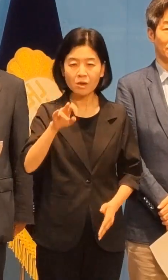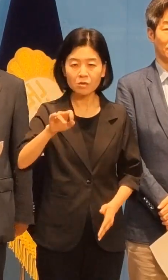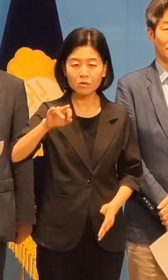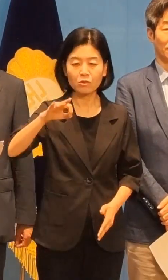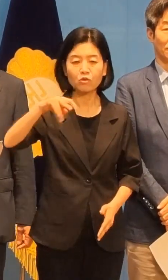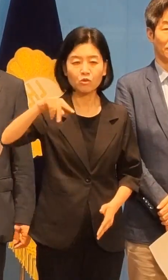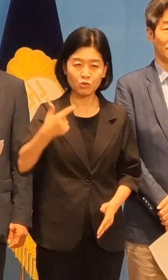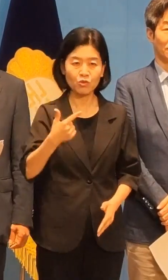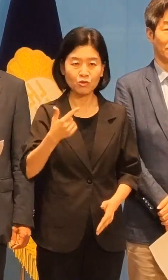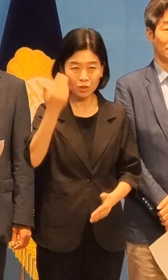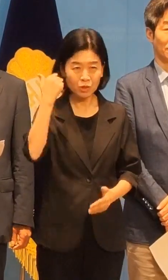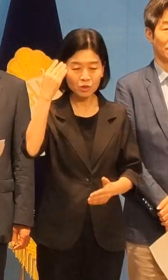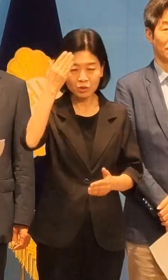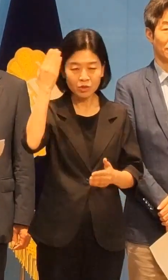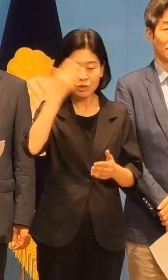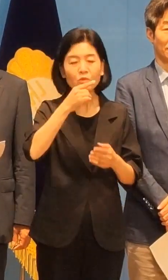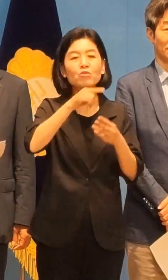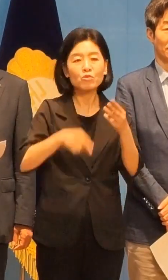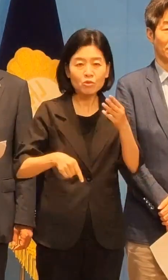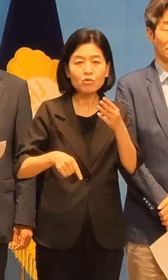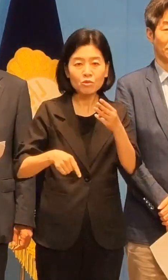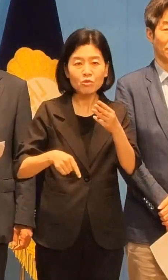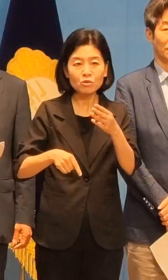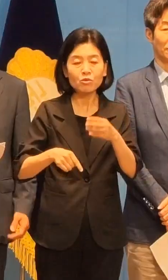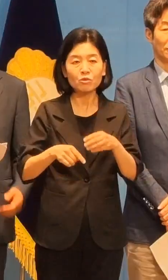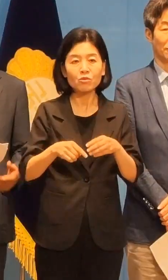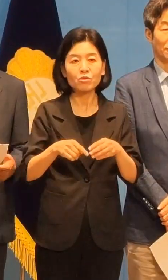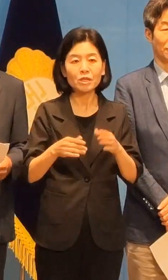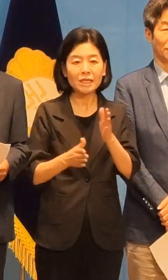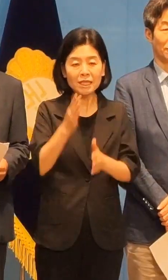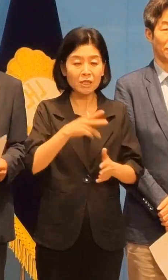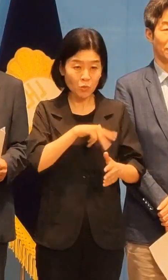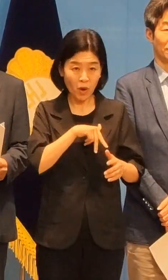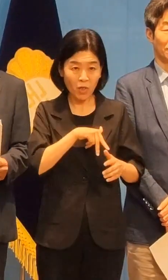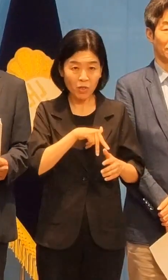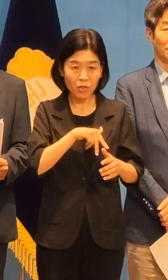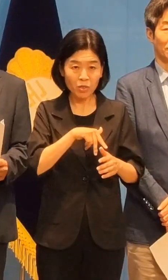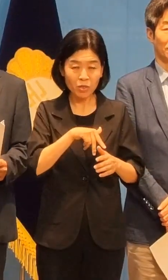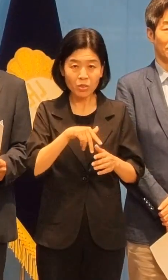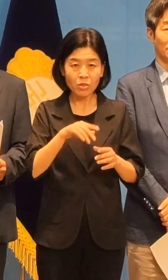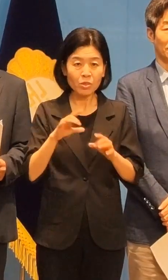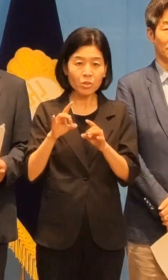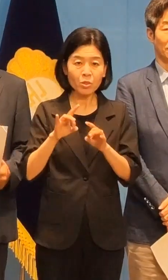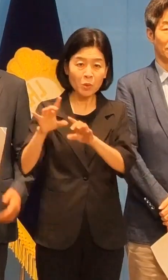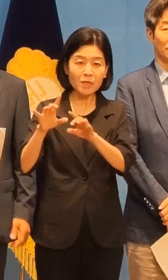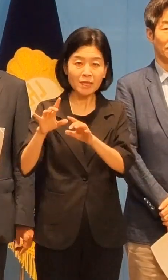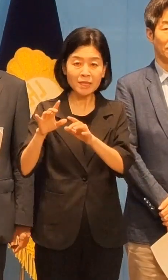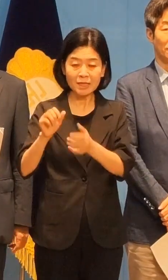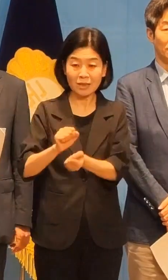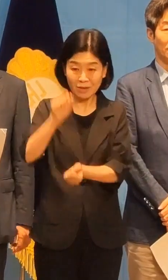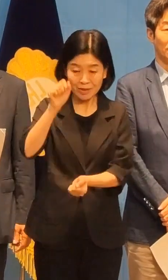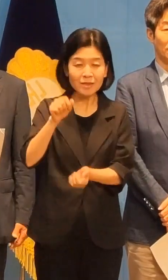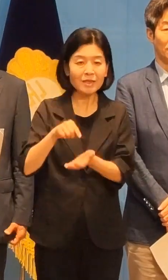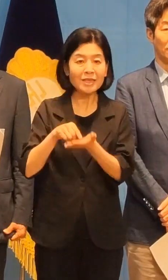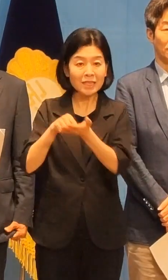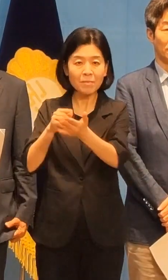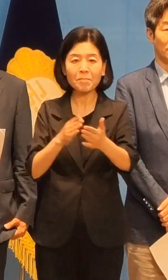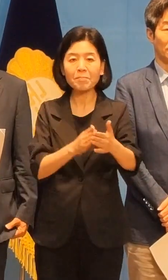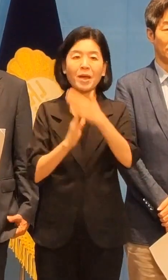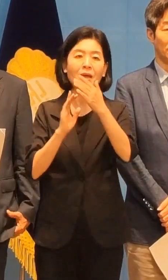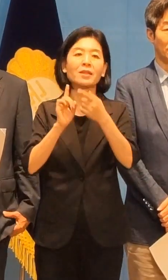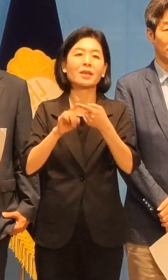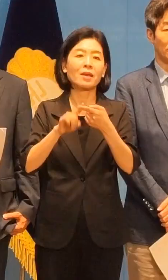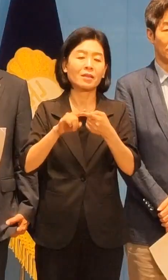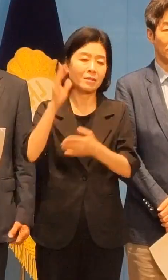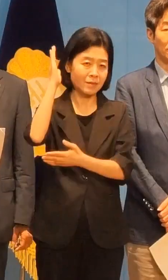청주시의원의 통신영장 기각의 진상을 밝힐 것을 촉구하는 기자회견이 되겠습니다. 오늘 기자회견에